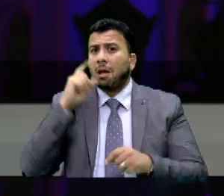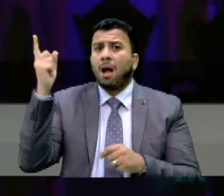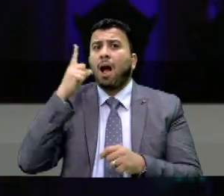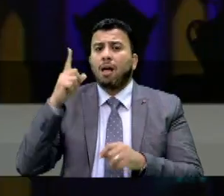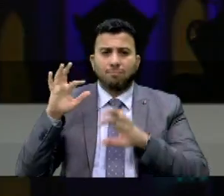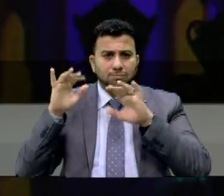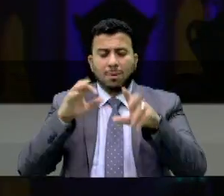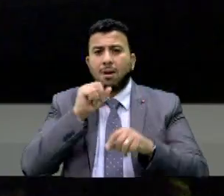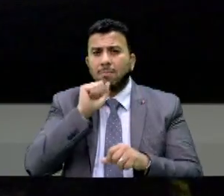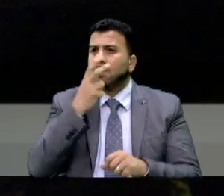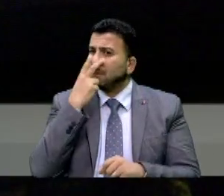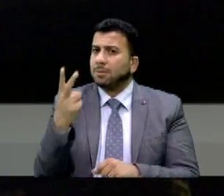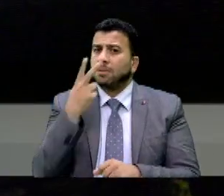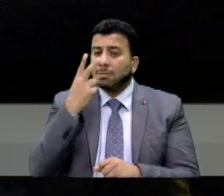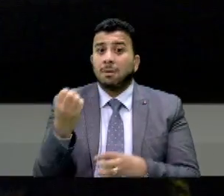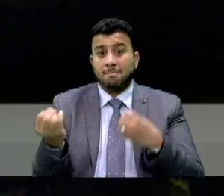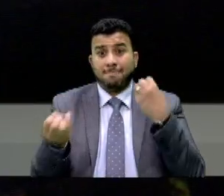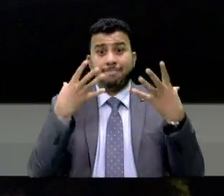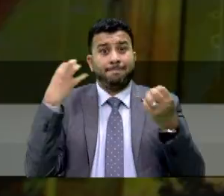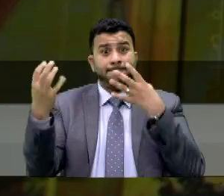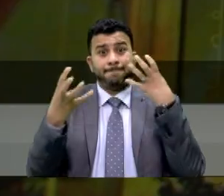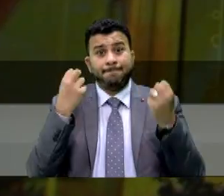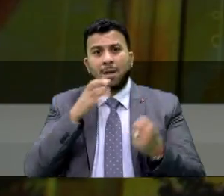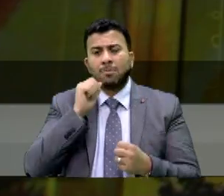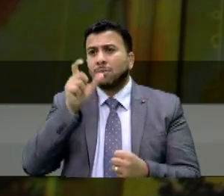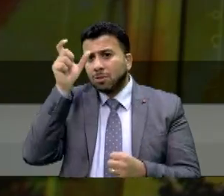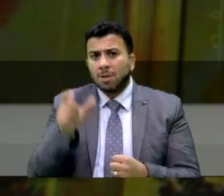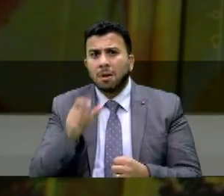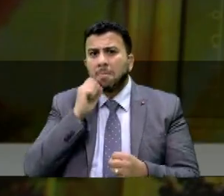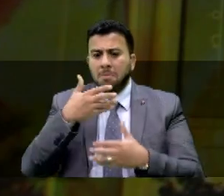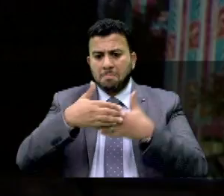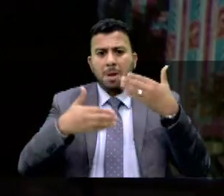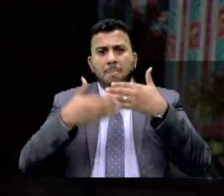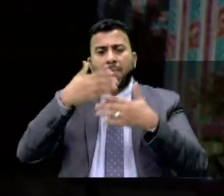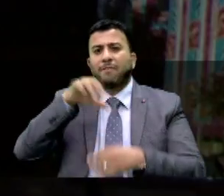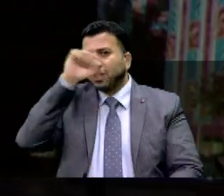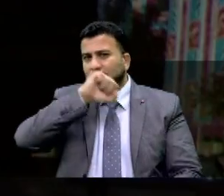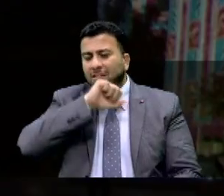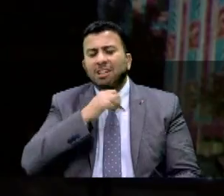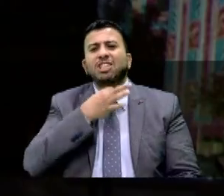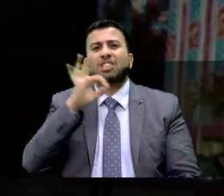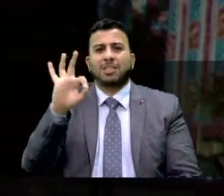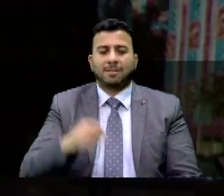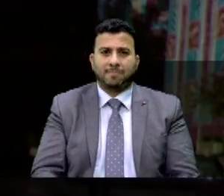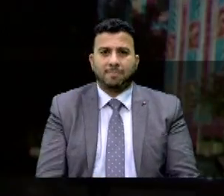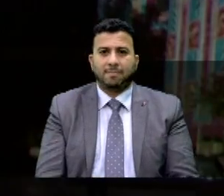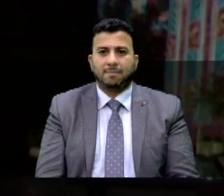العالميين من خلال عروض ضوئية يستضيفها أشهر الصروح المعمارية بالإمارة.